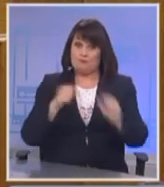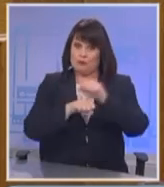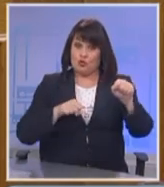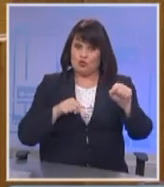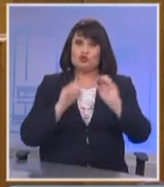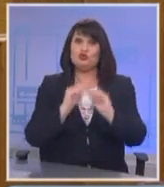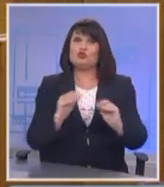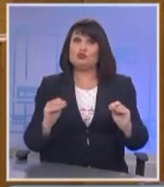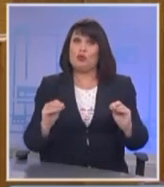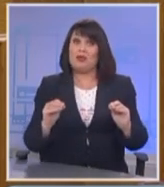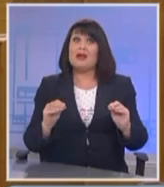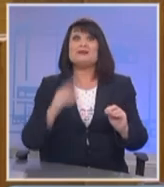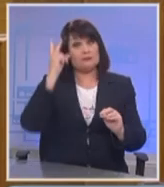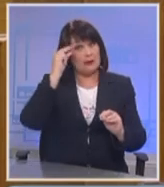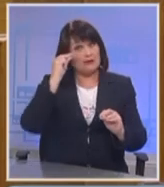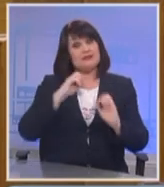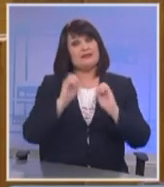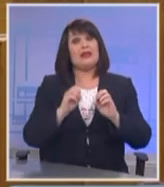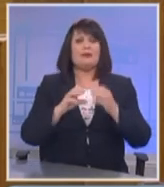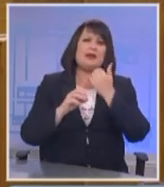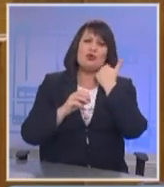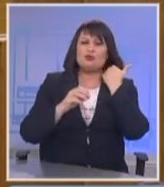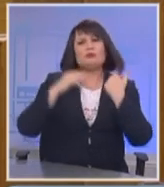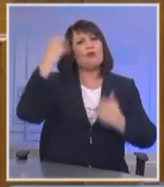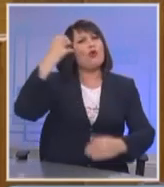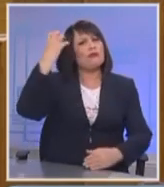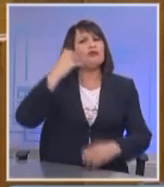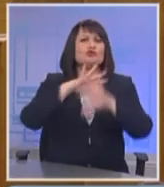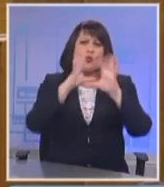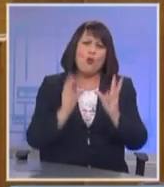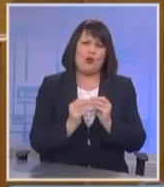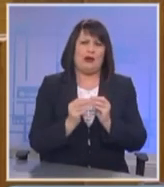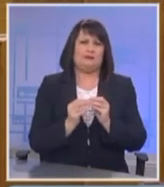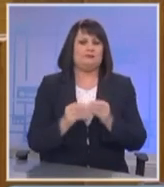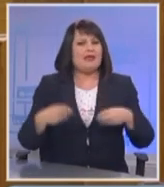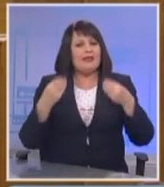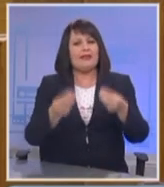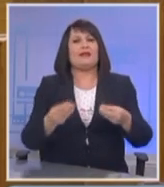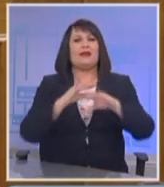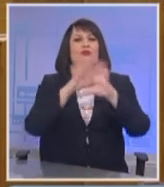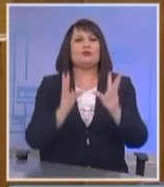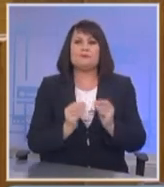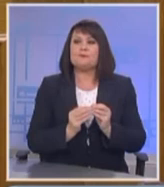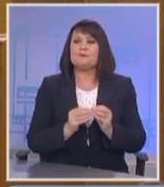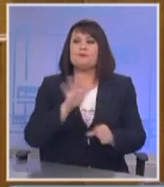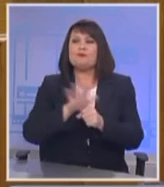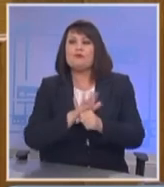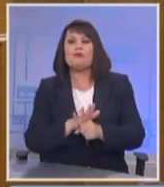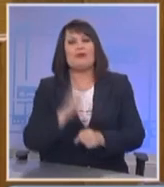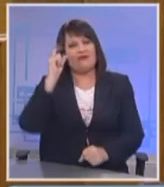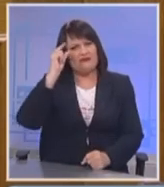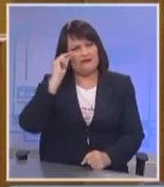επίπεδου πανεπιστημιακή μόρφωση για όλους τους φοιτητές, εξασφαλίζοντας πλήρη επιστημονική επάρκεια